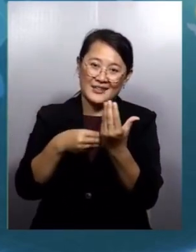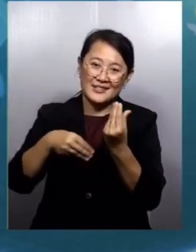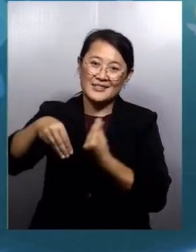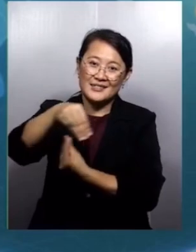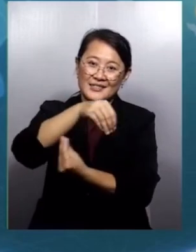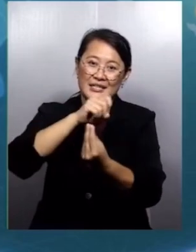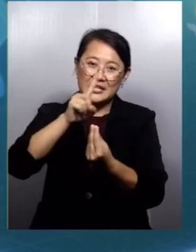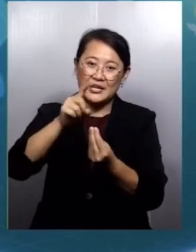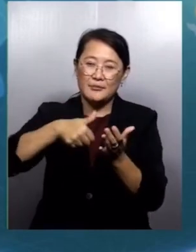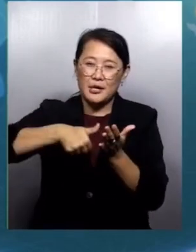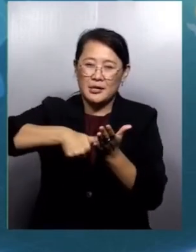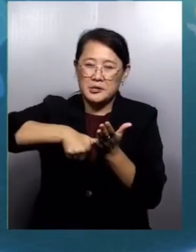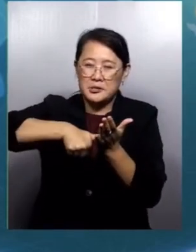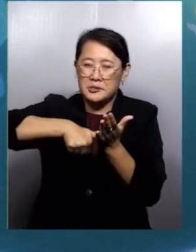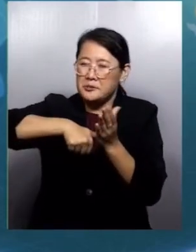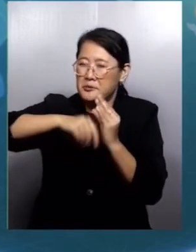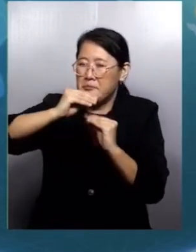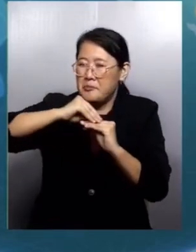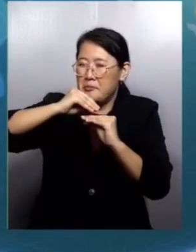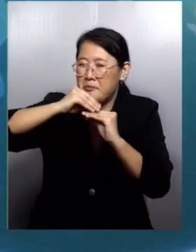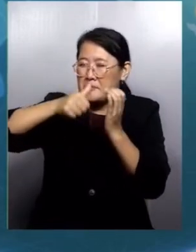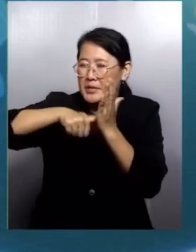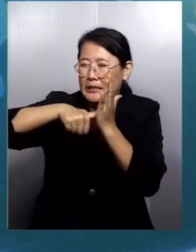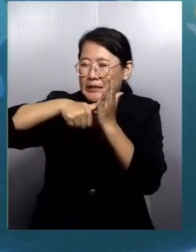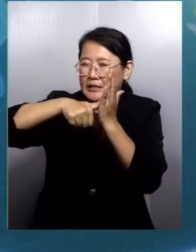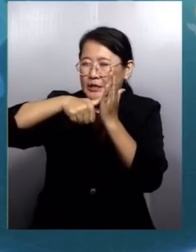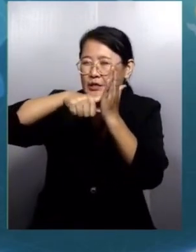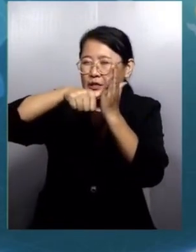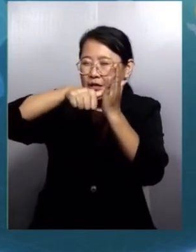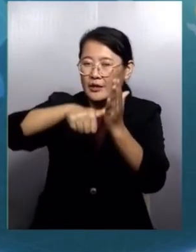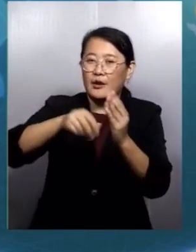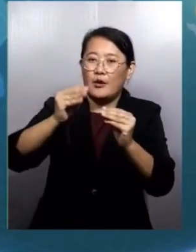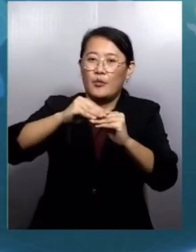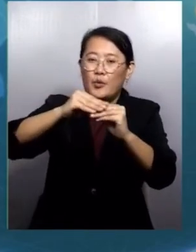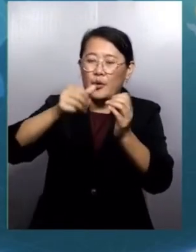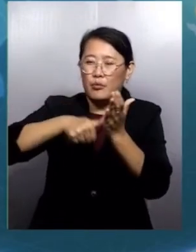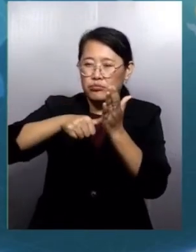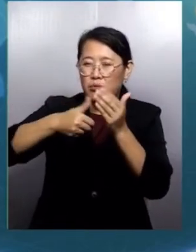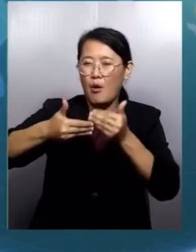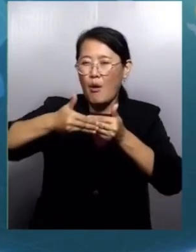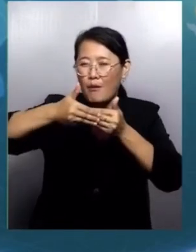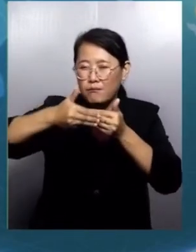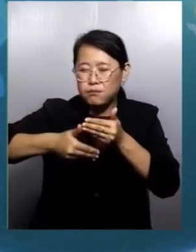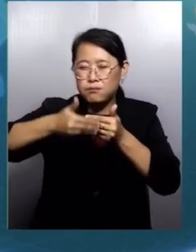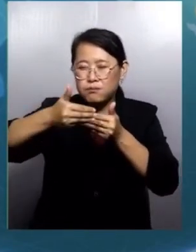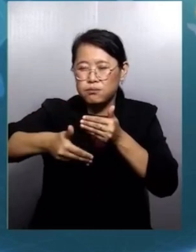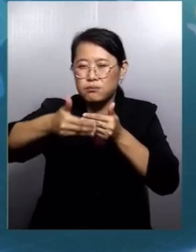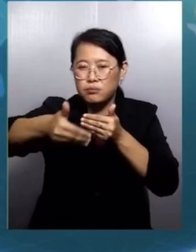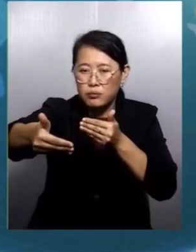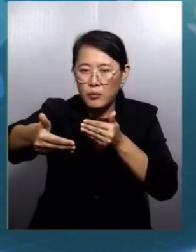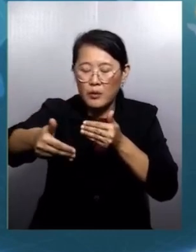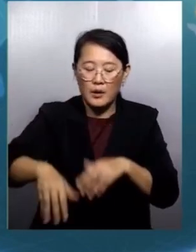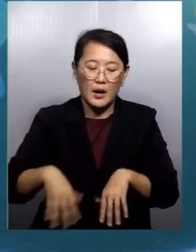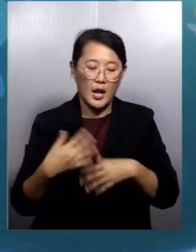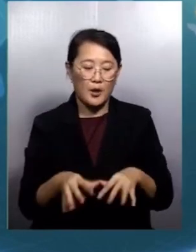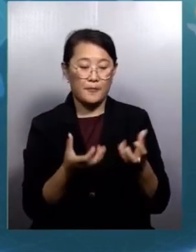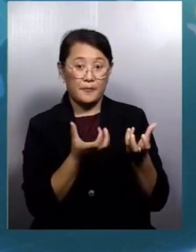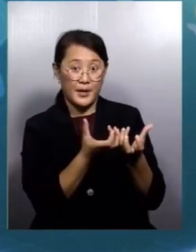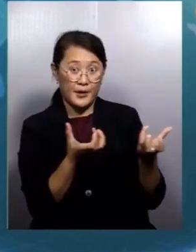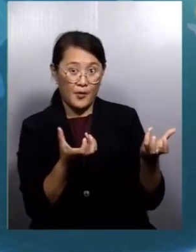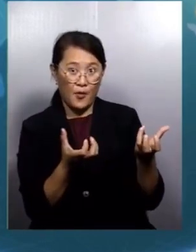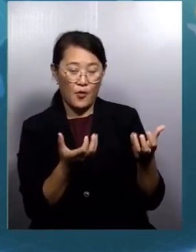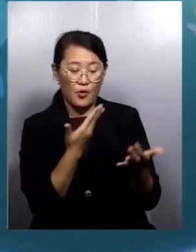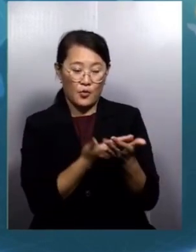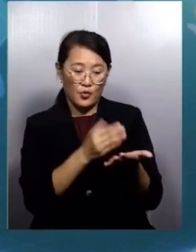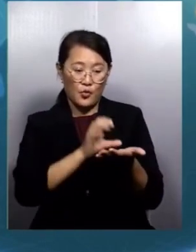เกินไปจนกระทั่งเวลาที่จะต้องจัดสรรทรัพยากรจัดสรรงบประม